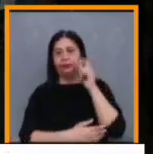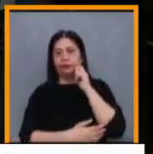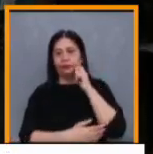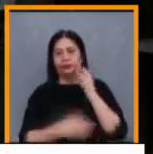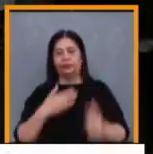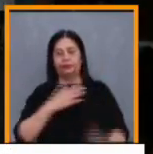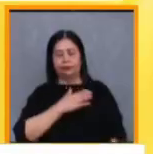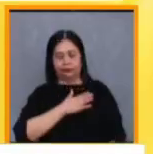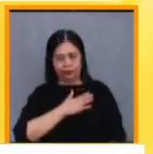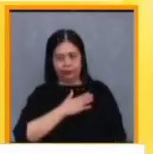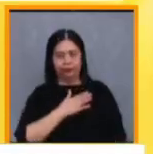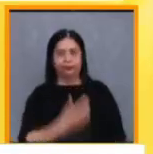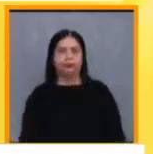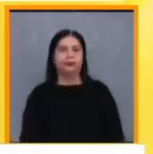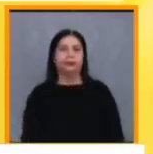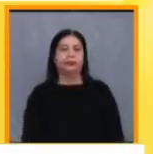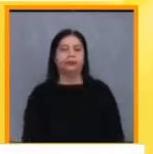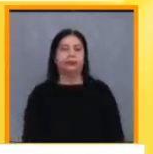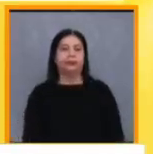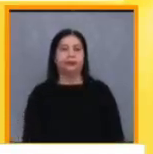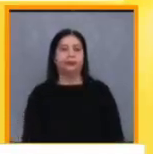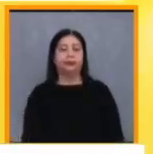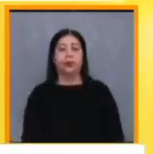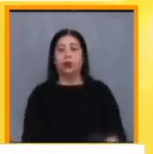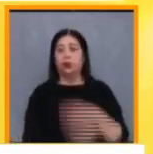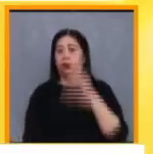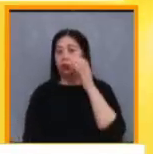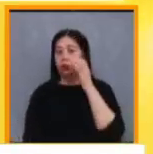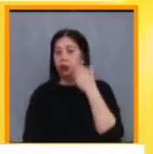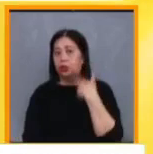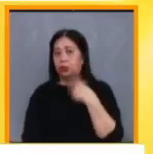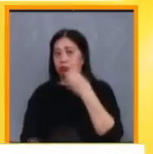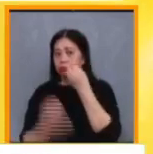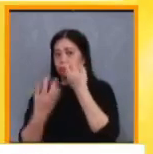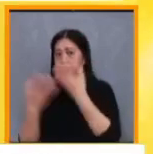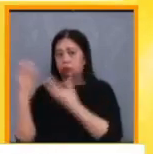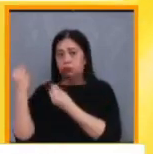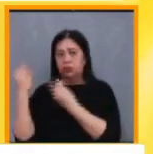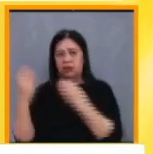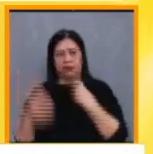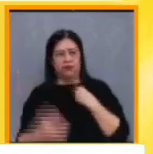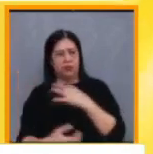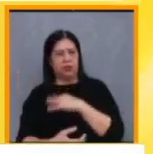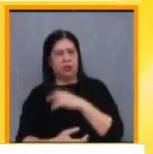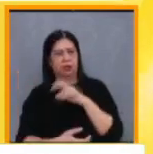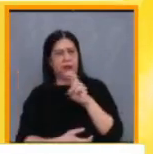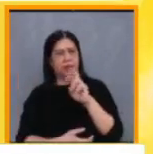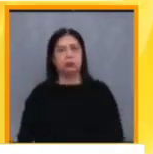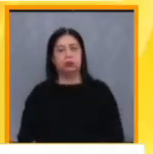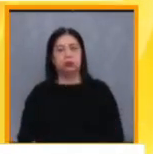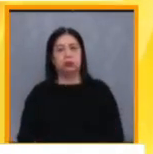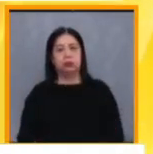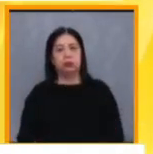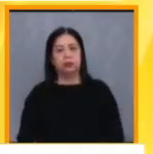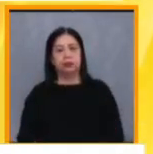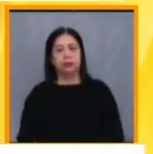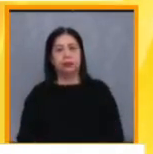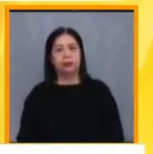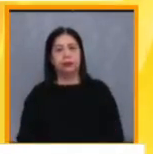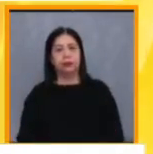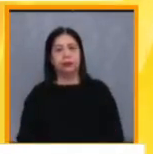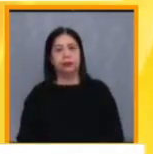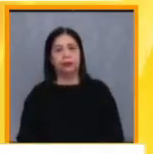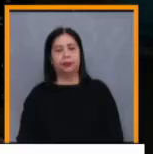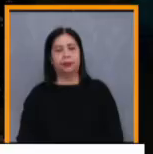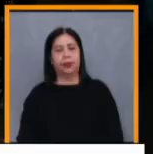sa Pilipino. Corinne, may impormasyon ba tayo kung may mga staff din ng LRT1 yung nagpositibo sa COVID-19? Ivan, sa mga